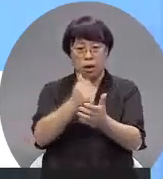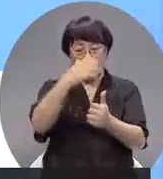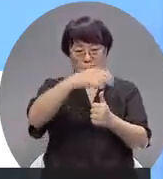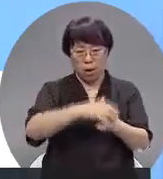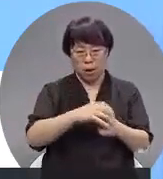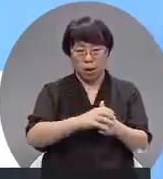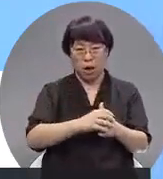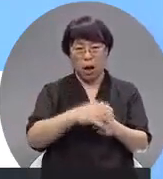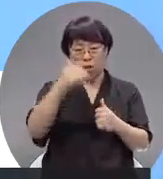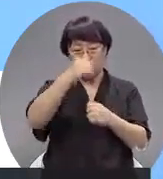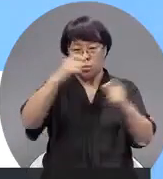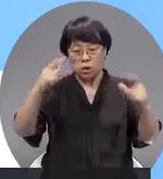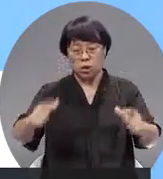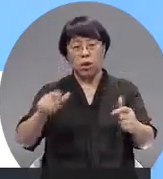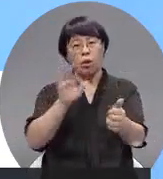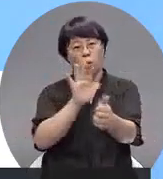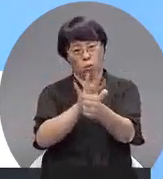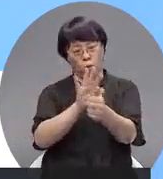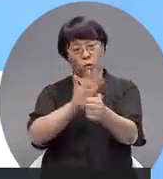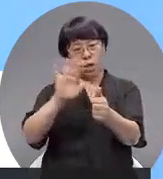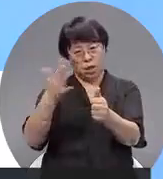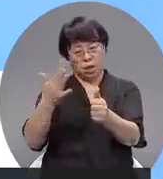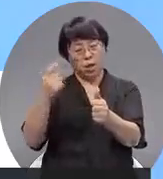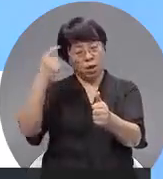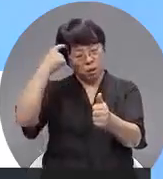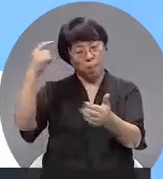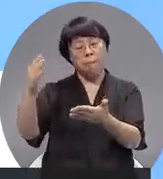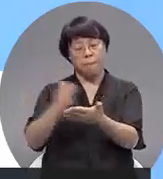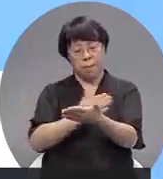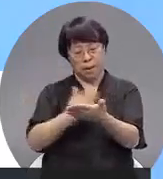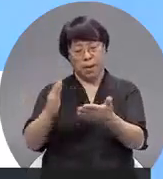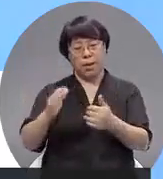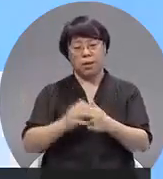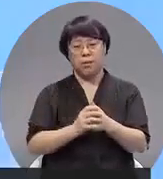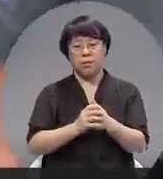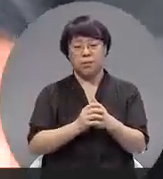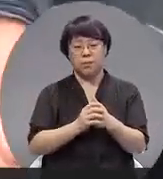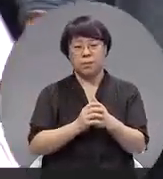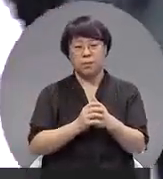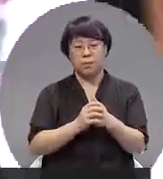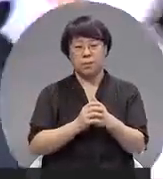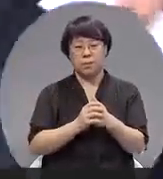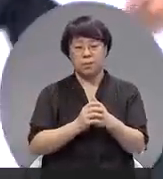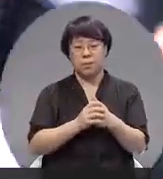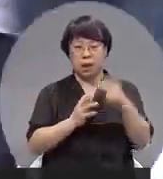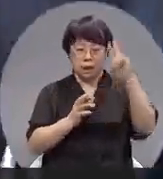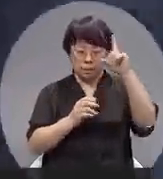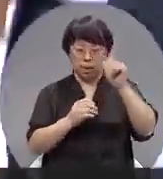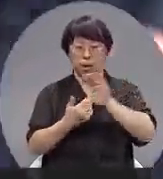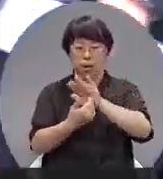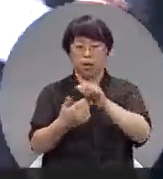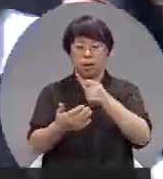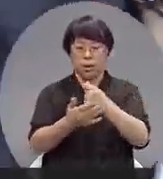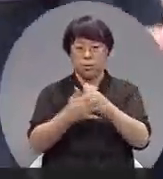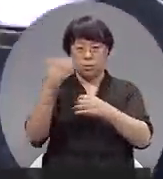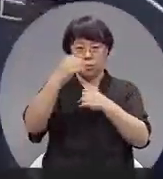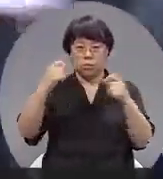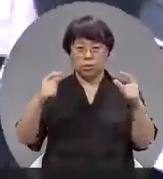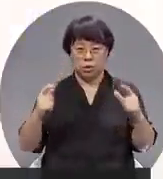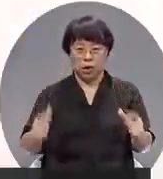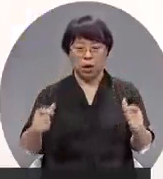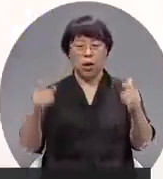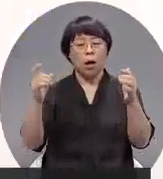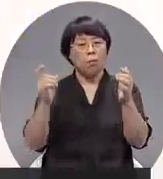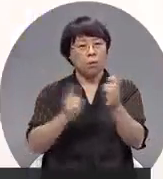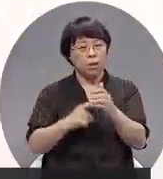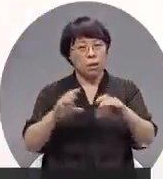때에도 큰 보 밑에 끝에서 제가 고사를 하게 됐습니다 다 비원의 고사로 충북 에선 기상 대책